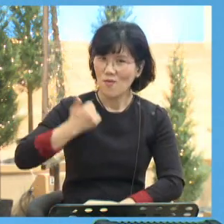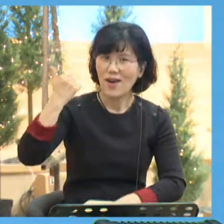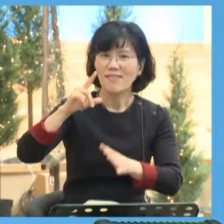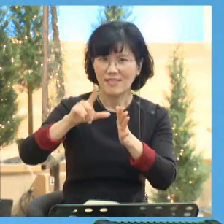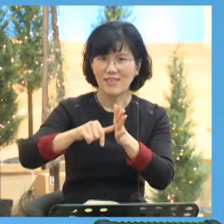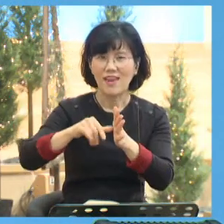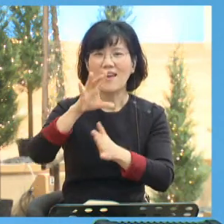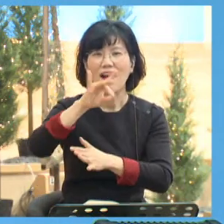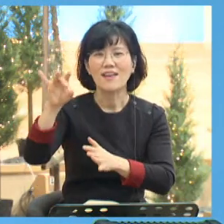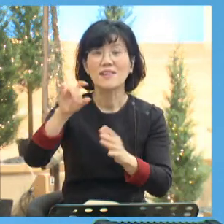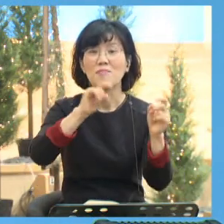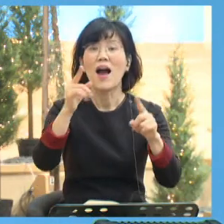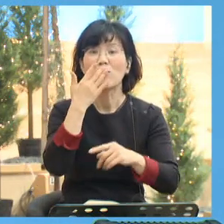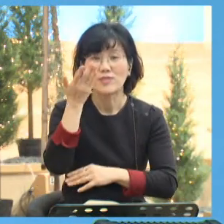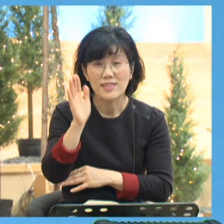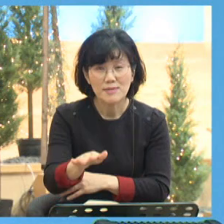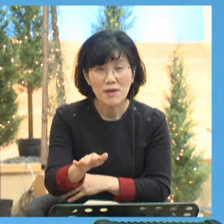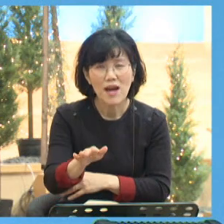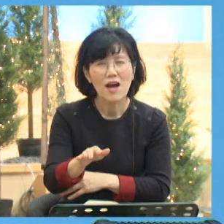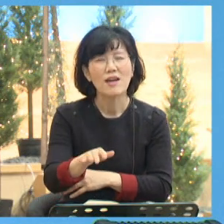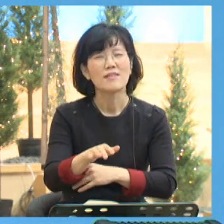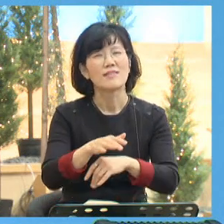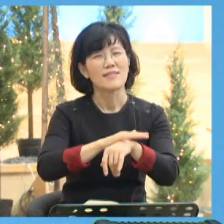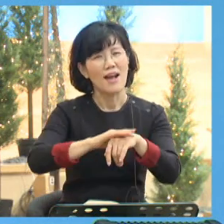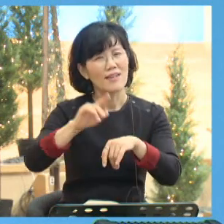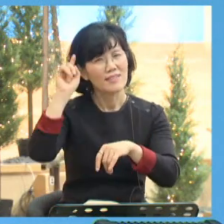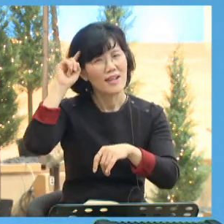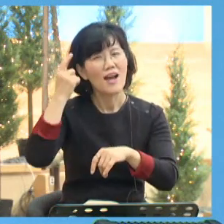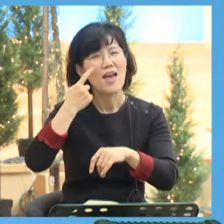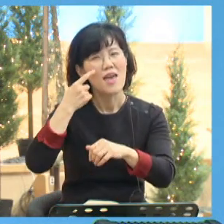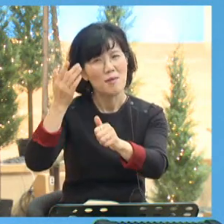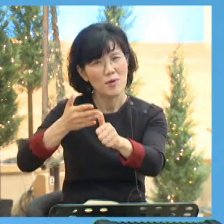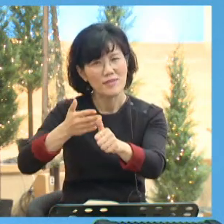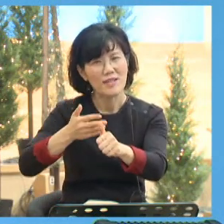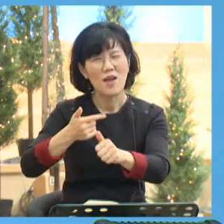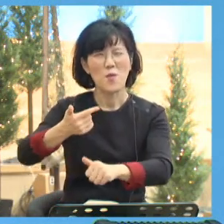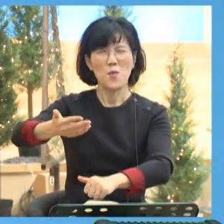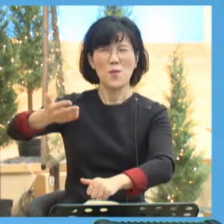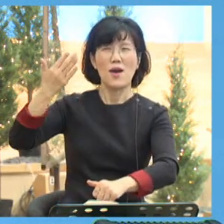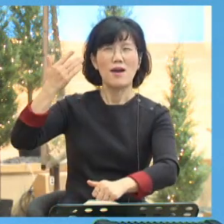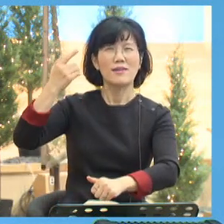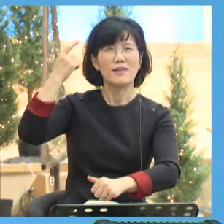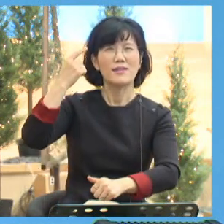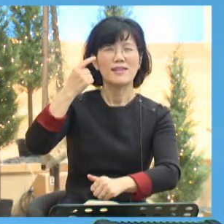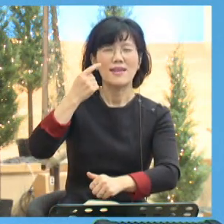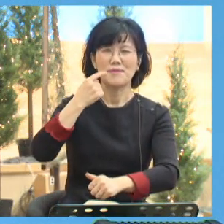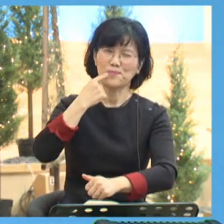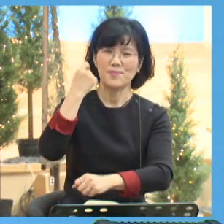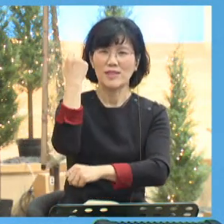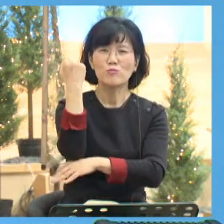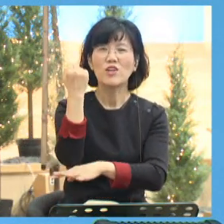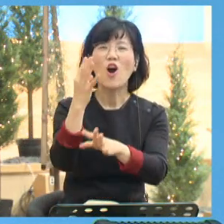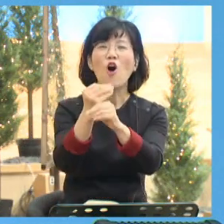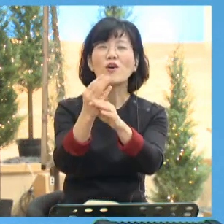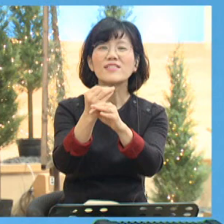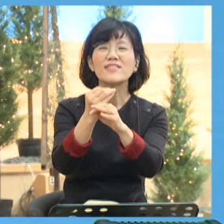집니다 근데 잘 생각하셔야 됩니다 과거의 슴 프리가 언제 대사란 하는가